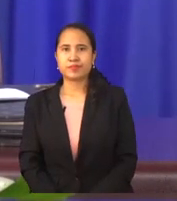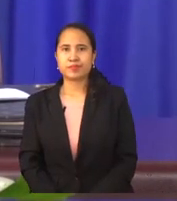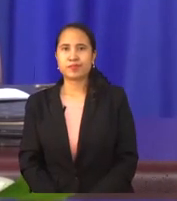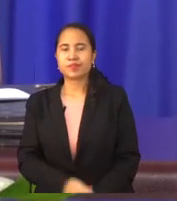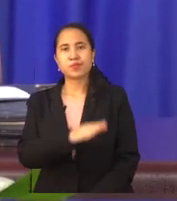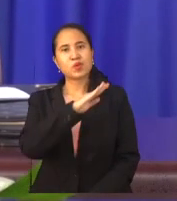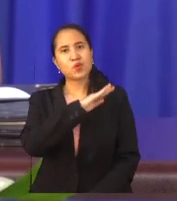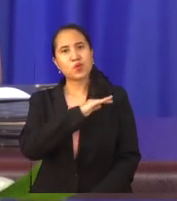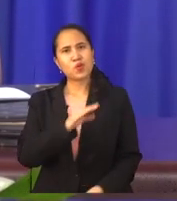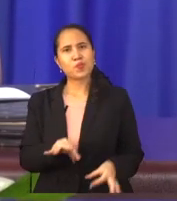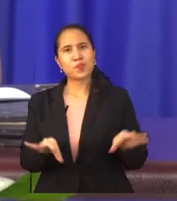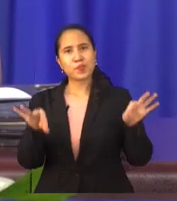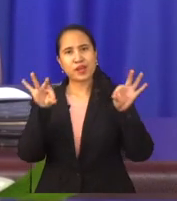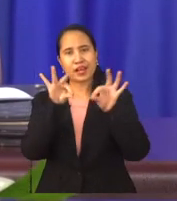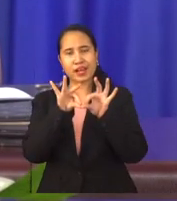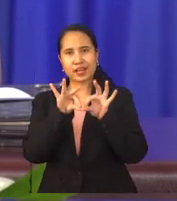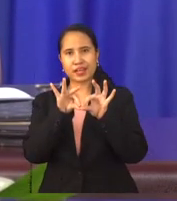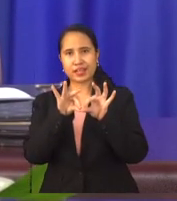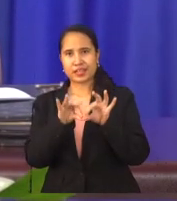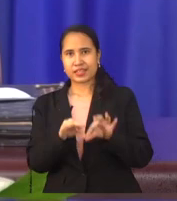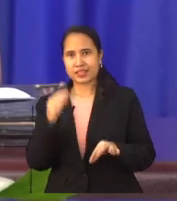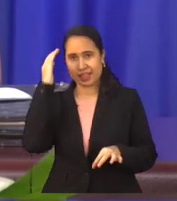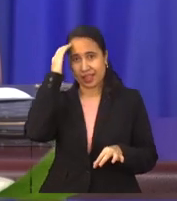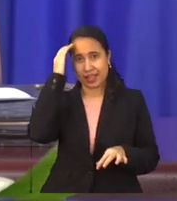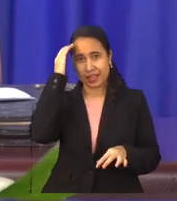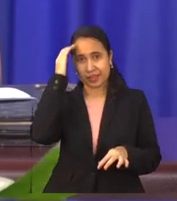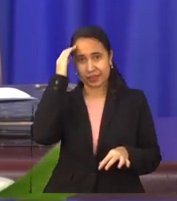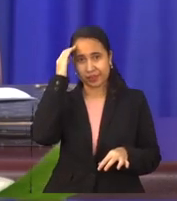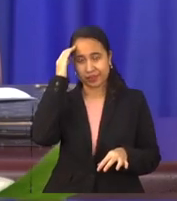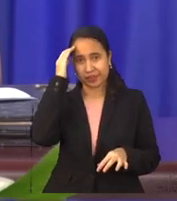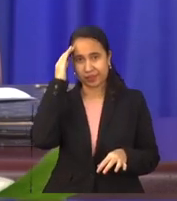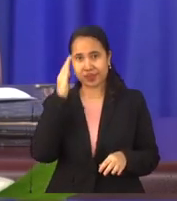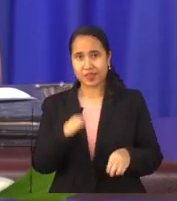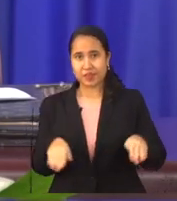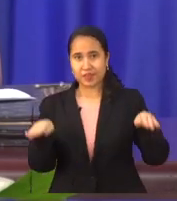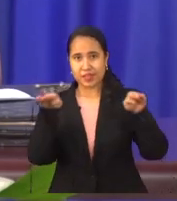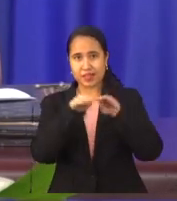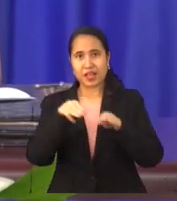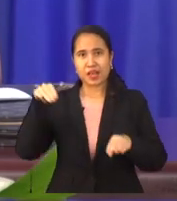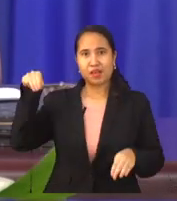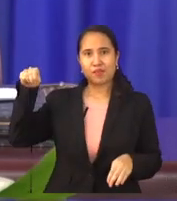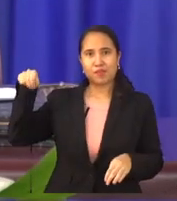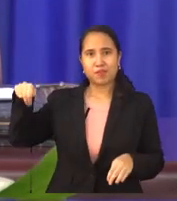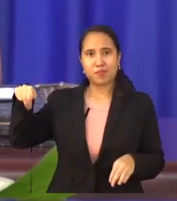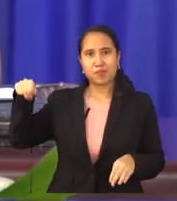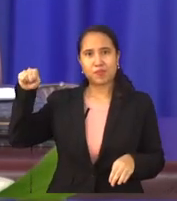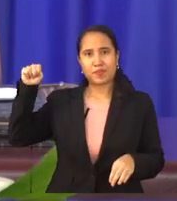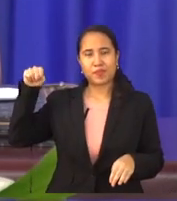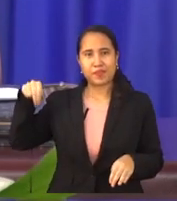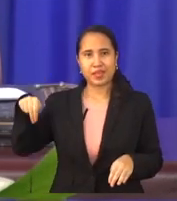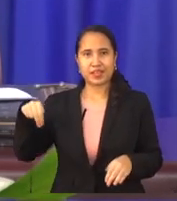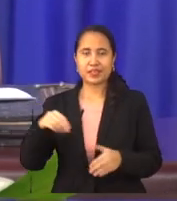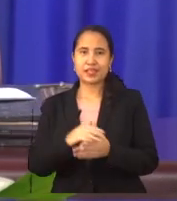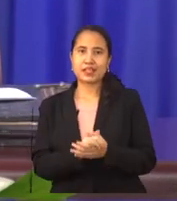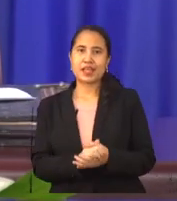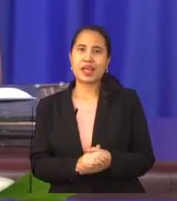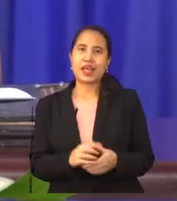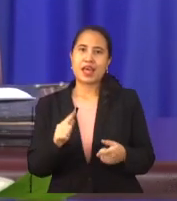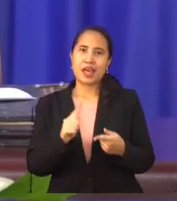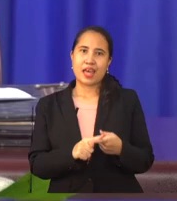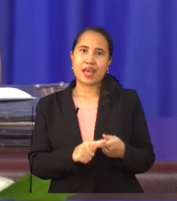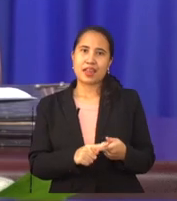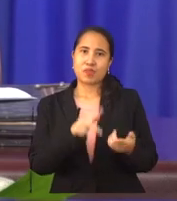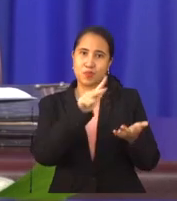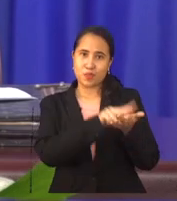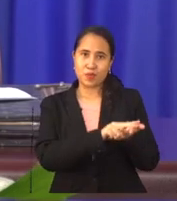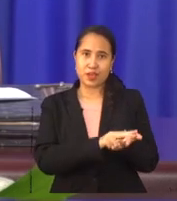Eveneens is het van belang mede in ogenschouw te nemen het verdrag van Wenen in zaken het verdragenrecht en de artikelen